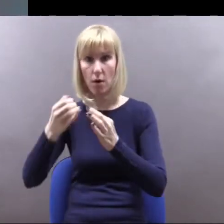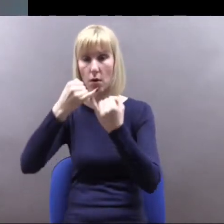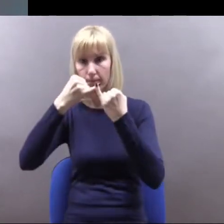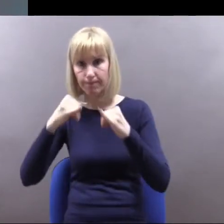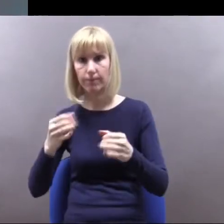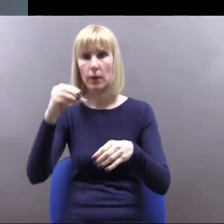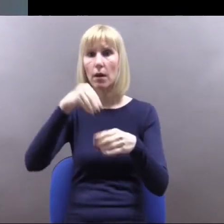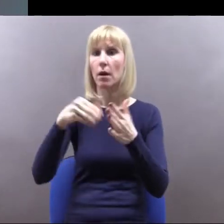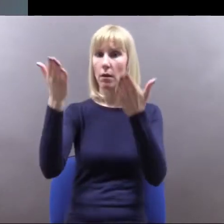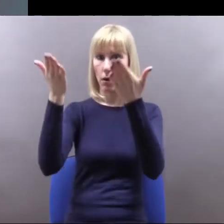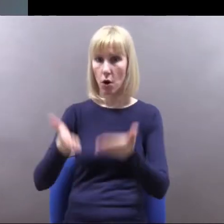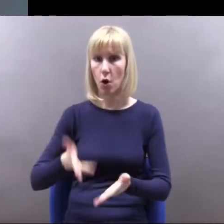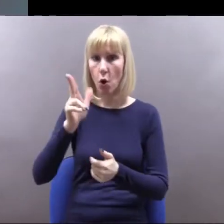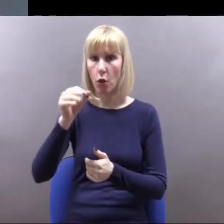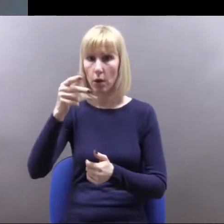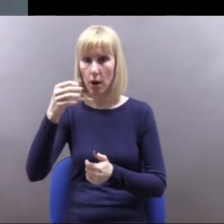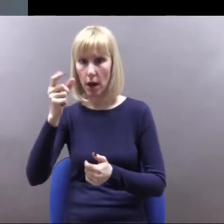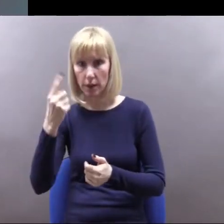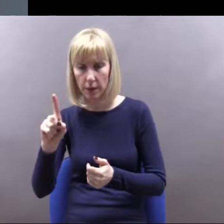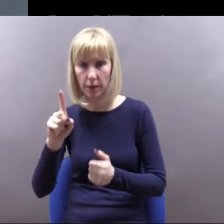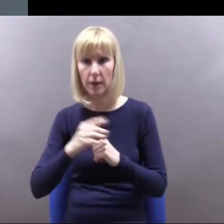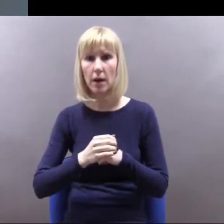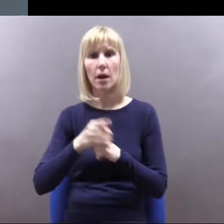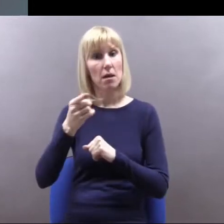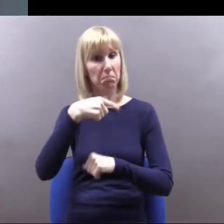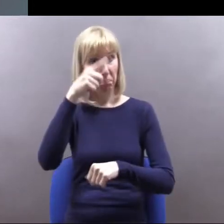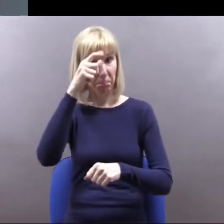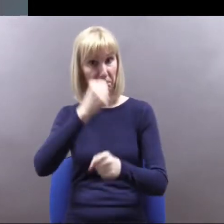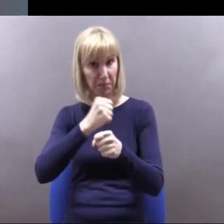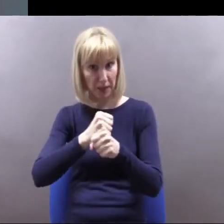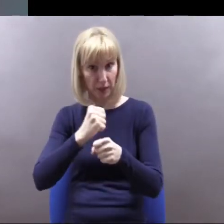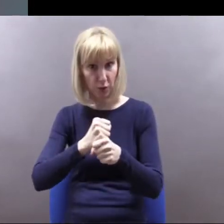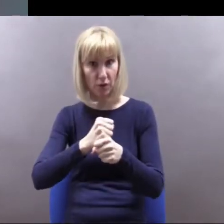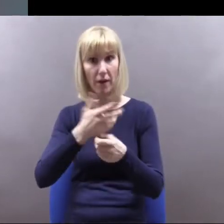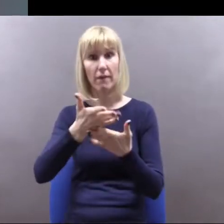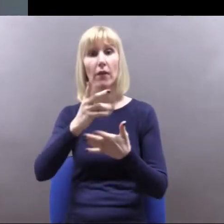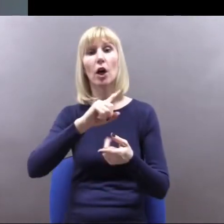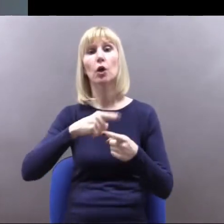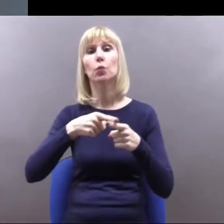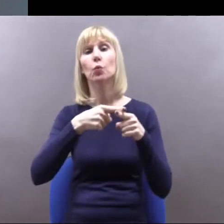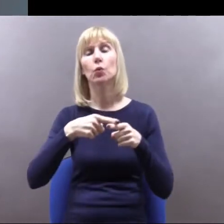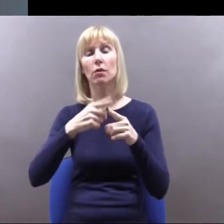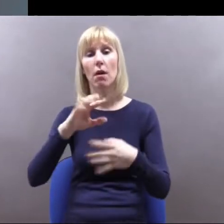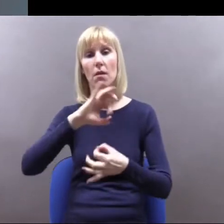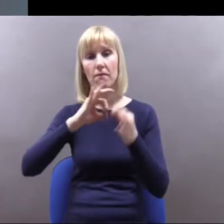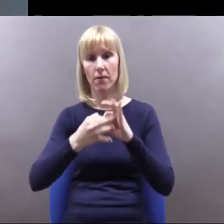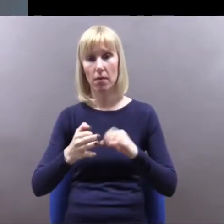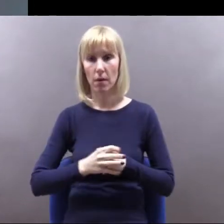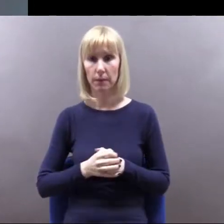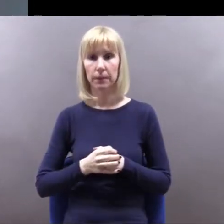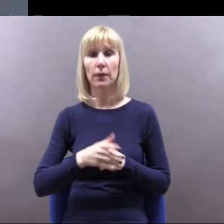Ja nazywam się Konrad Galiński i jestem pracownikiem tej ostatniej